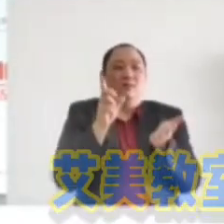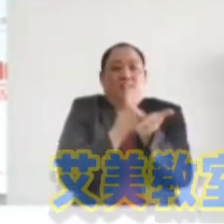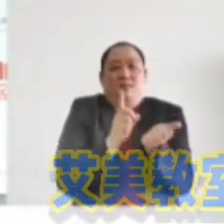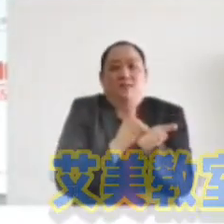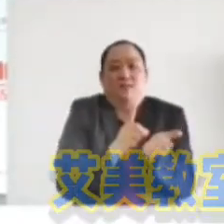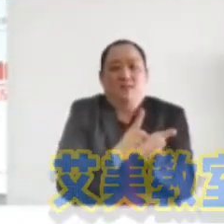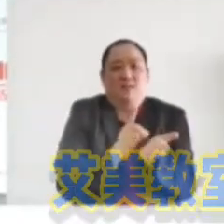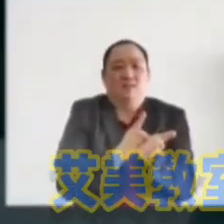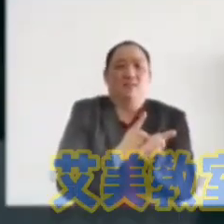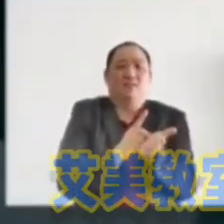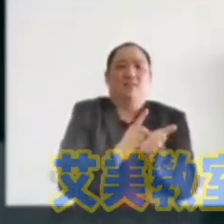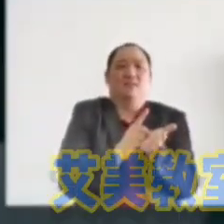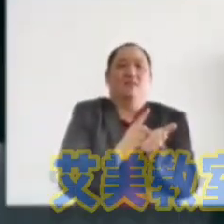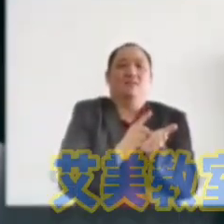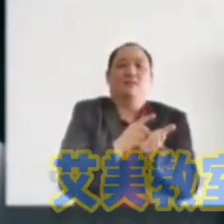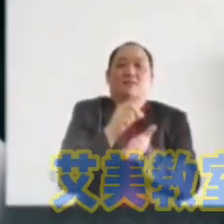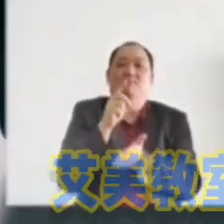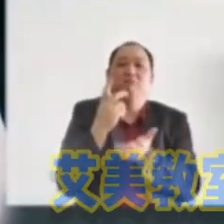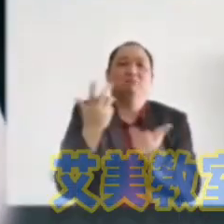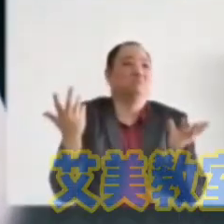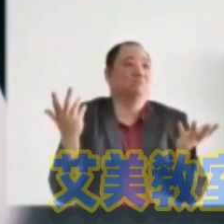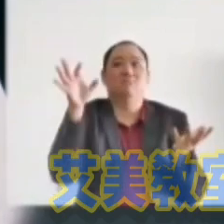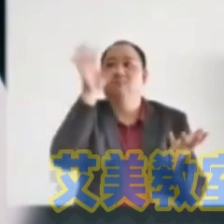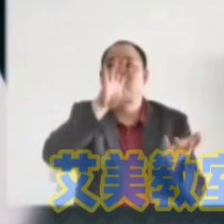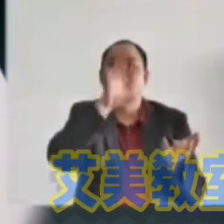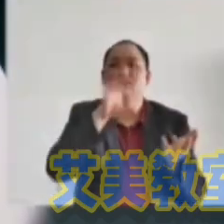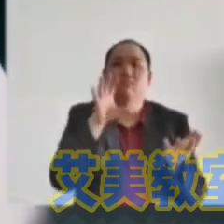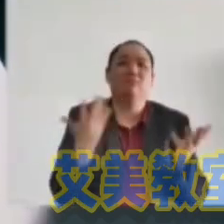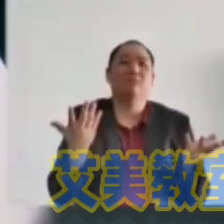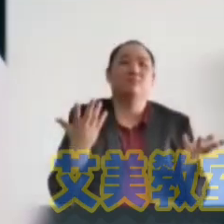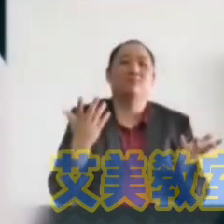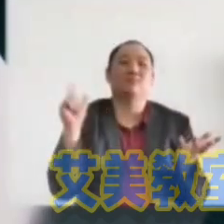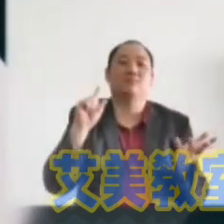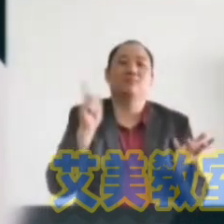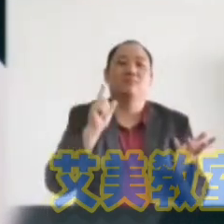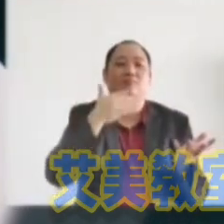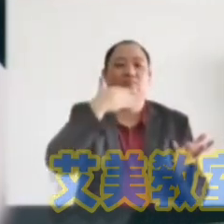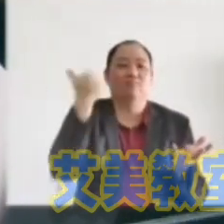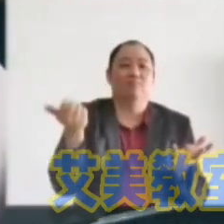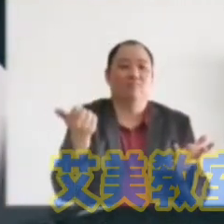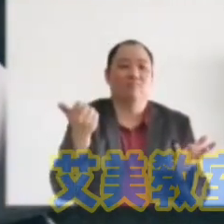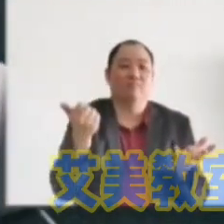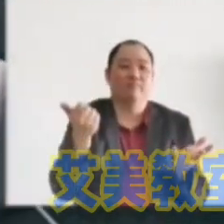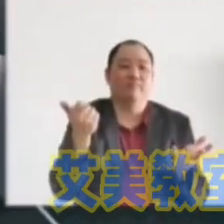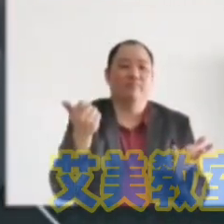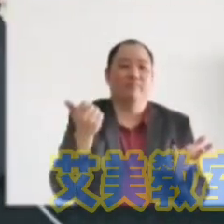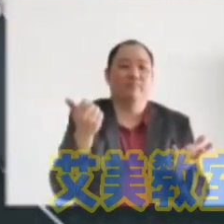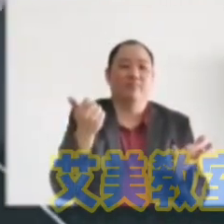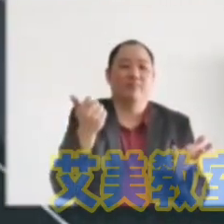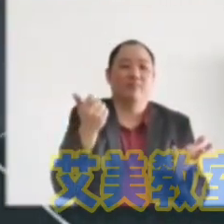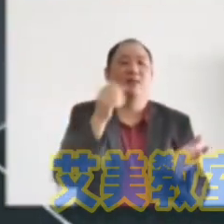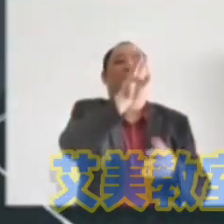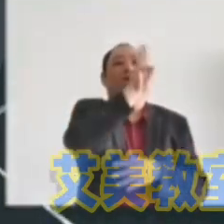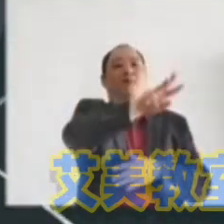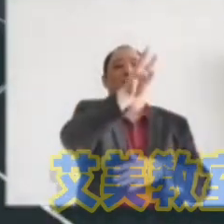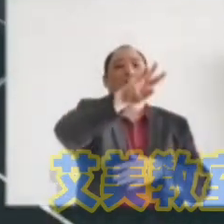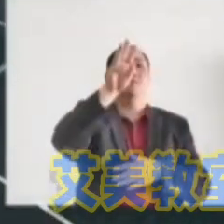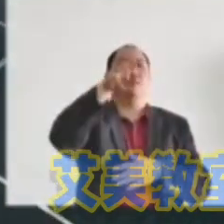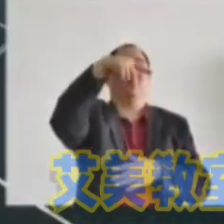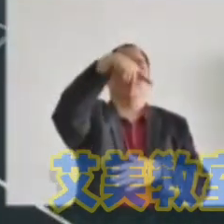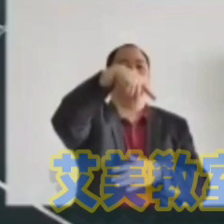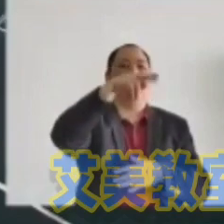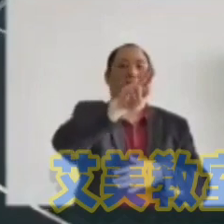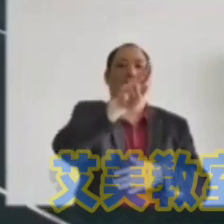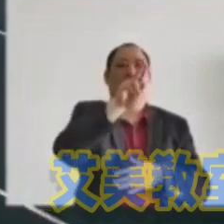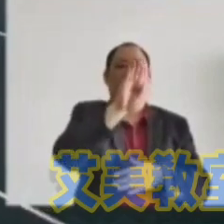家、药剂师、医生或者营养师，他们要找资料的话呢，他们会去到哪里找呢？他们